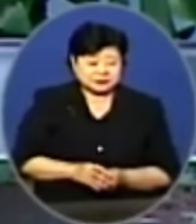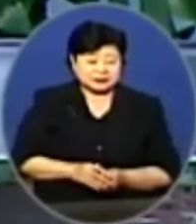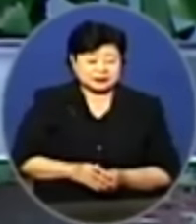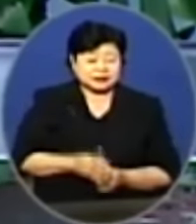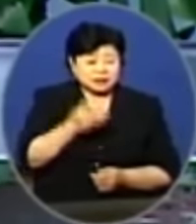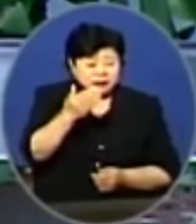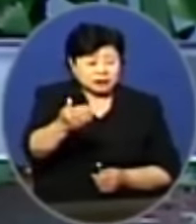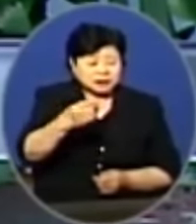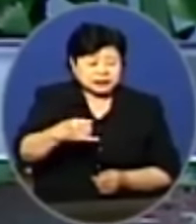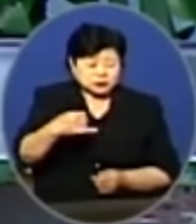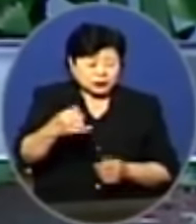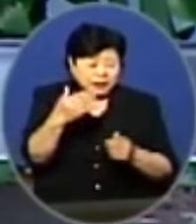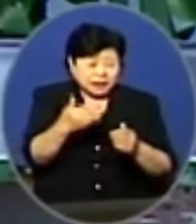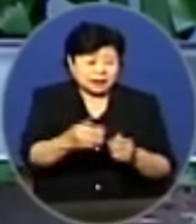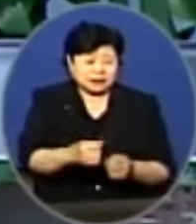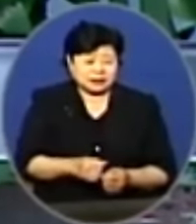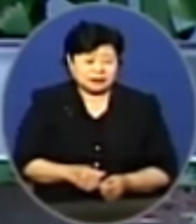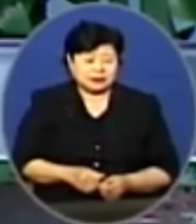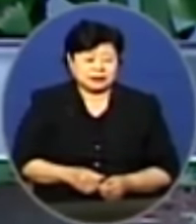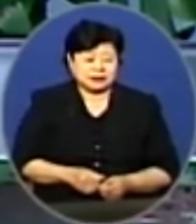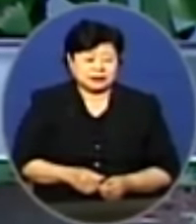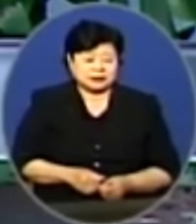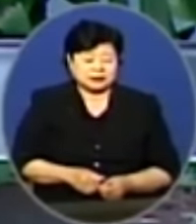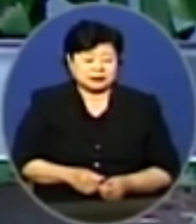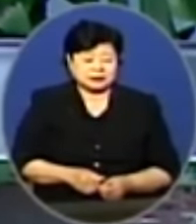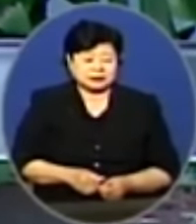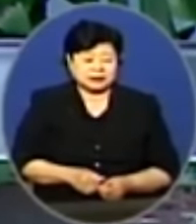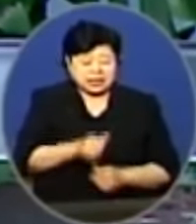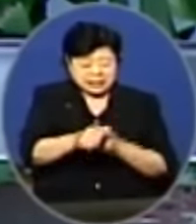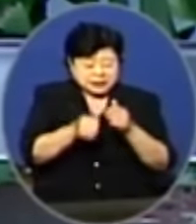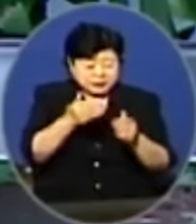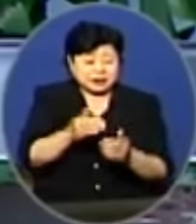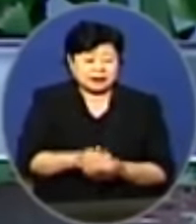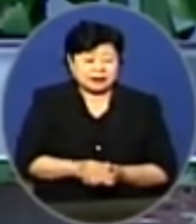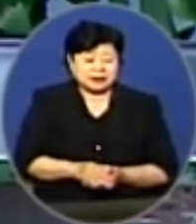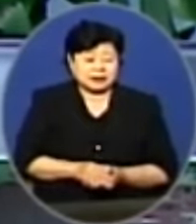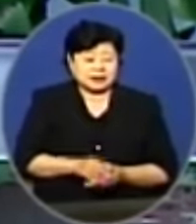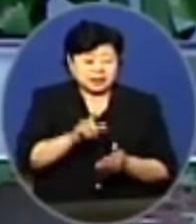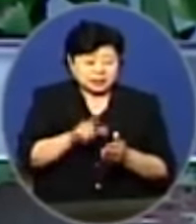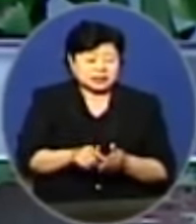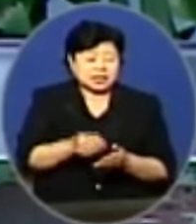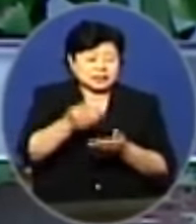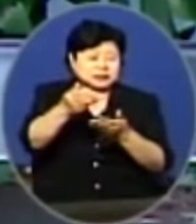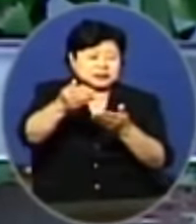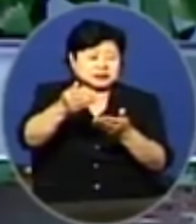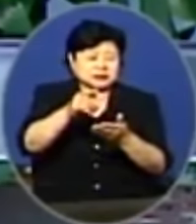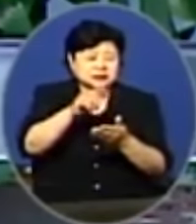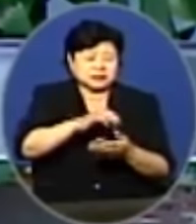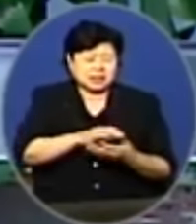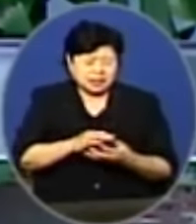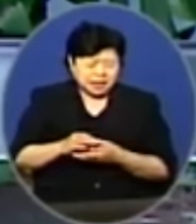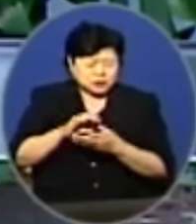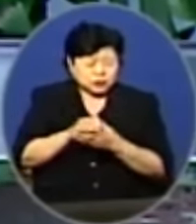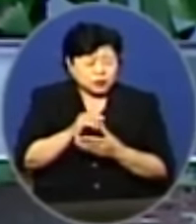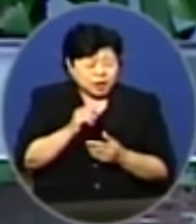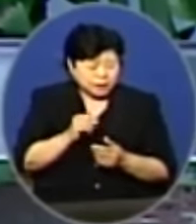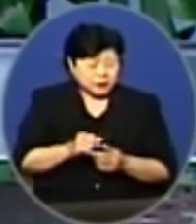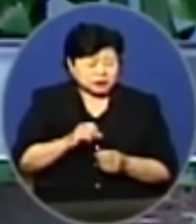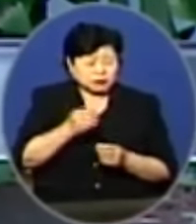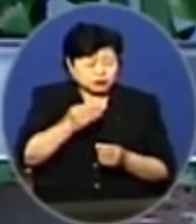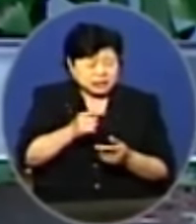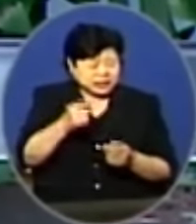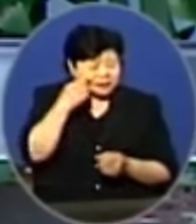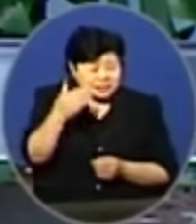내 자손들이 내 자녀들이 하나님께 그렇게 시간을 정해놓고 끊임없이 기도하면 응답해